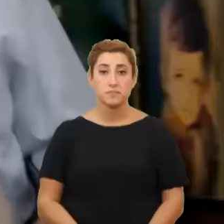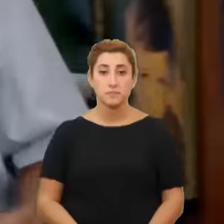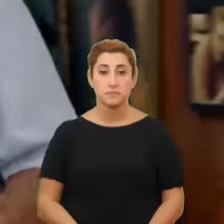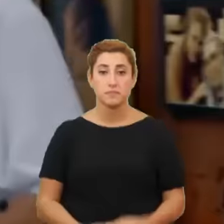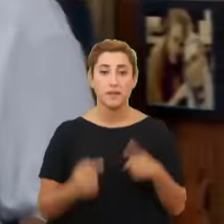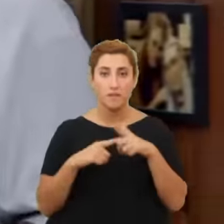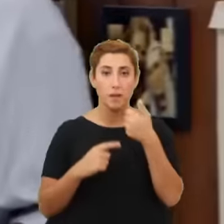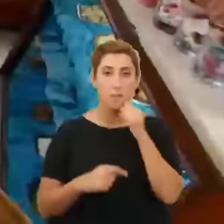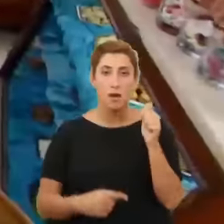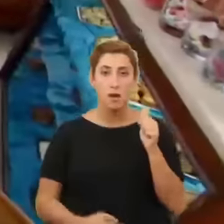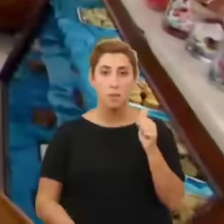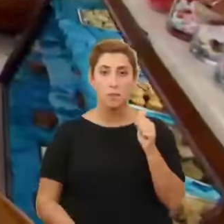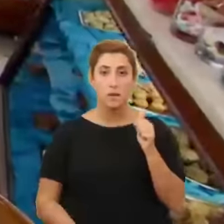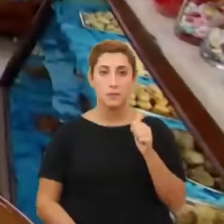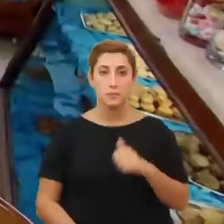Fehmi abi.